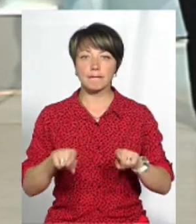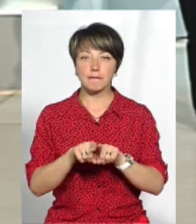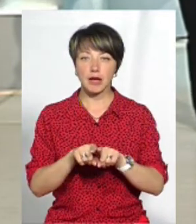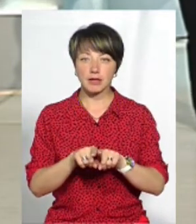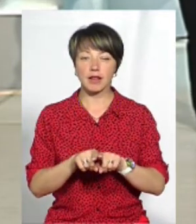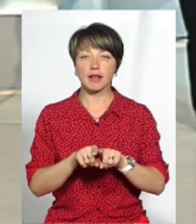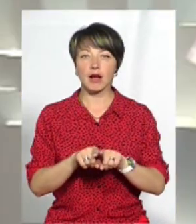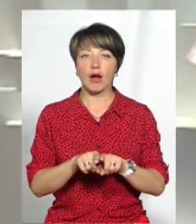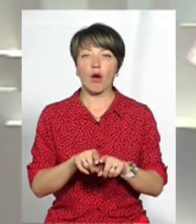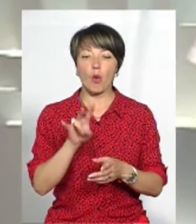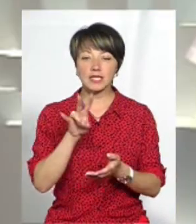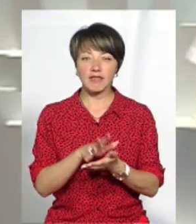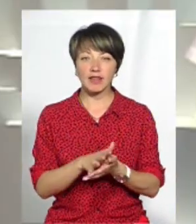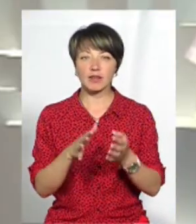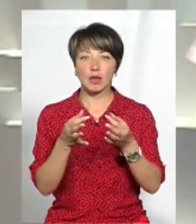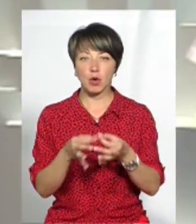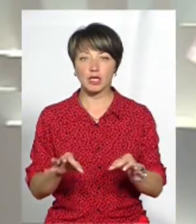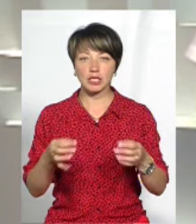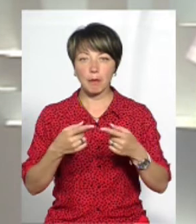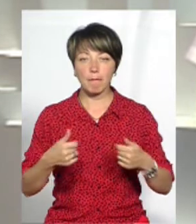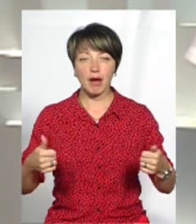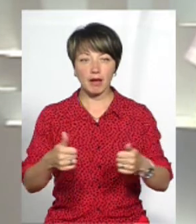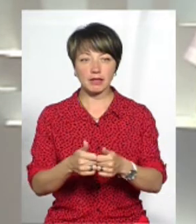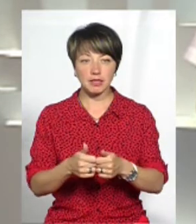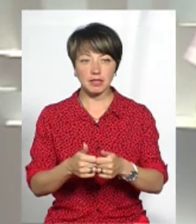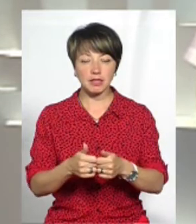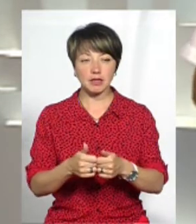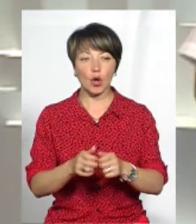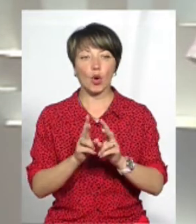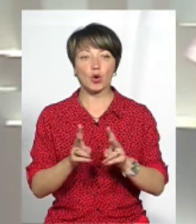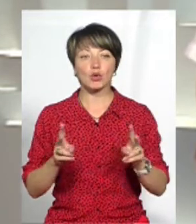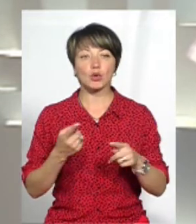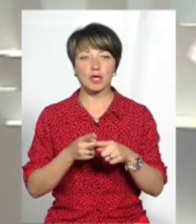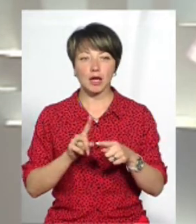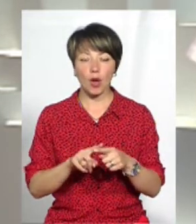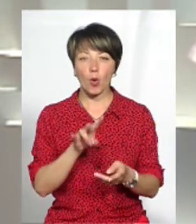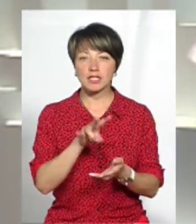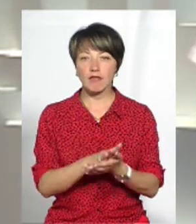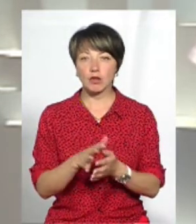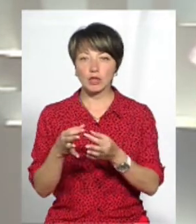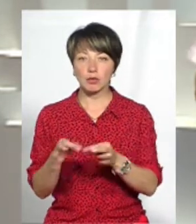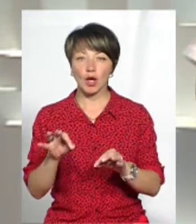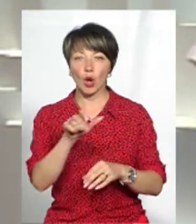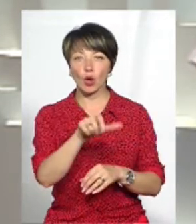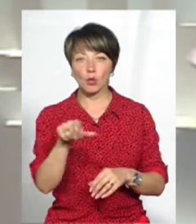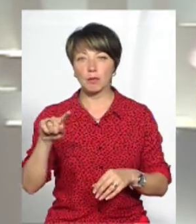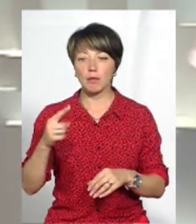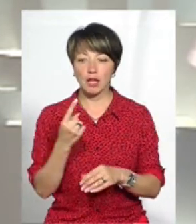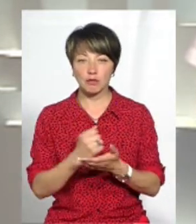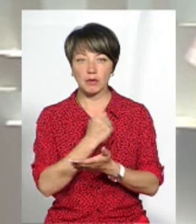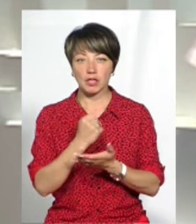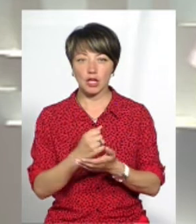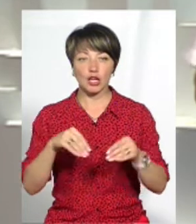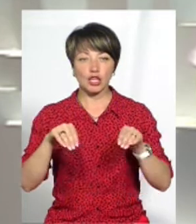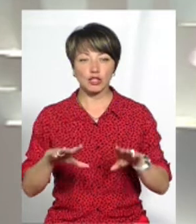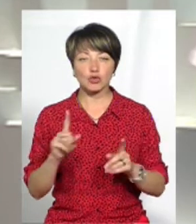консервативних демократів, тобто це консервативно-демократична партія. Тобто, хто такі консерватори-демократи? Це люди, які перш ніж прийняти якесь